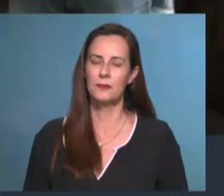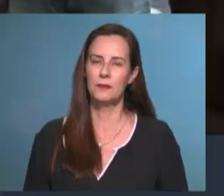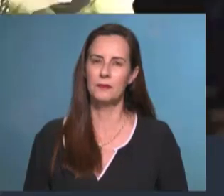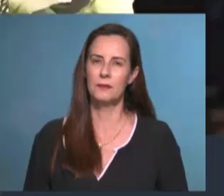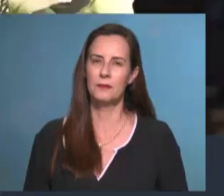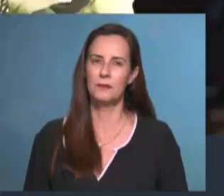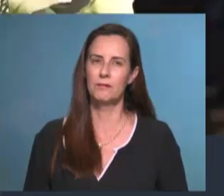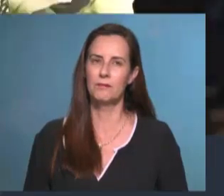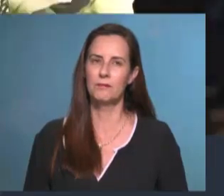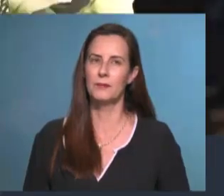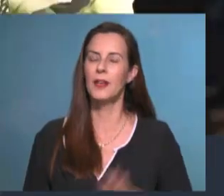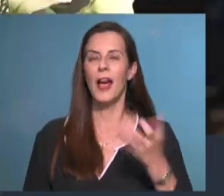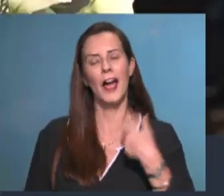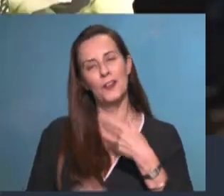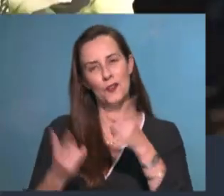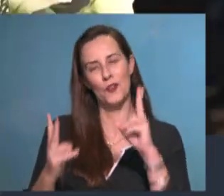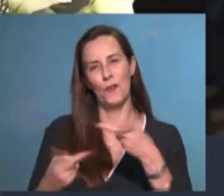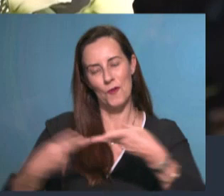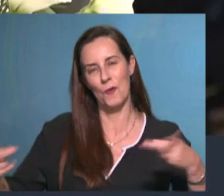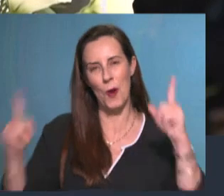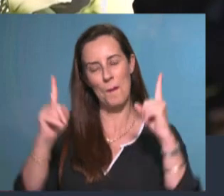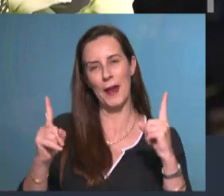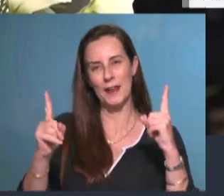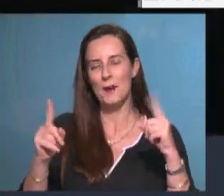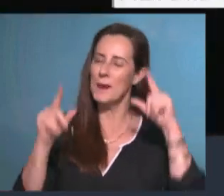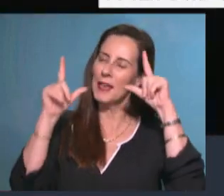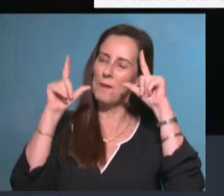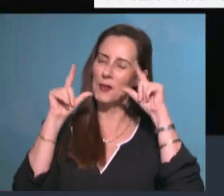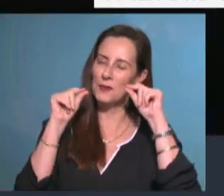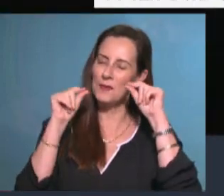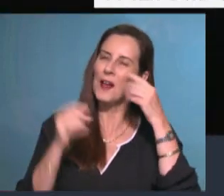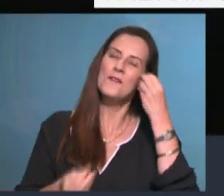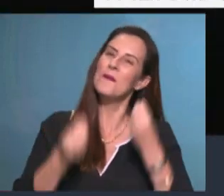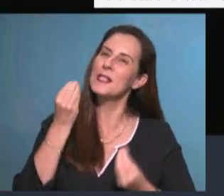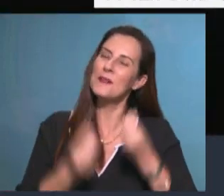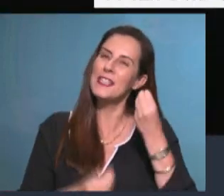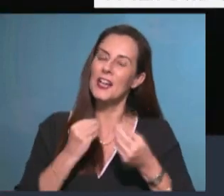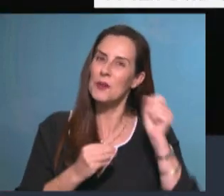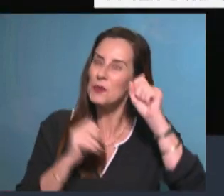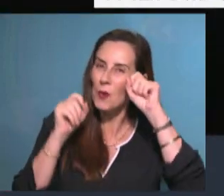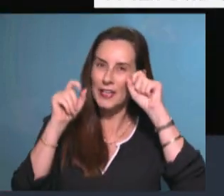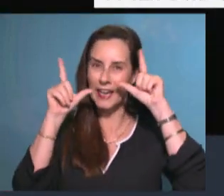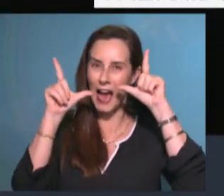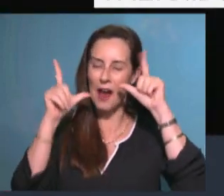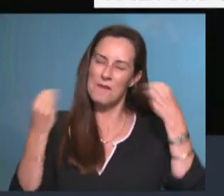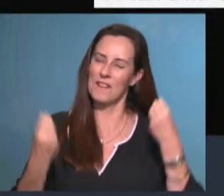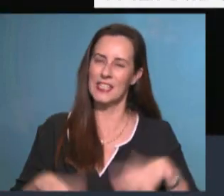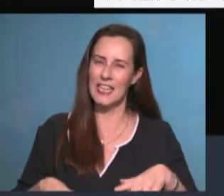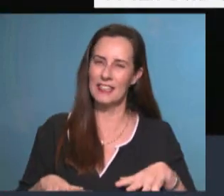home. היינו שוכבים פנים מול פנים, בעיניים עצומות, ומשחקים משחק שמי שפותח את העיניים מפסיד.